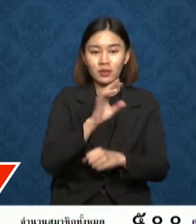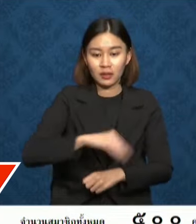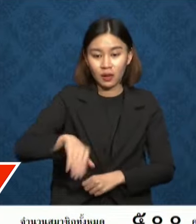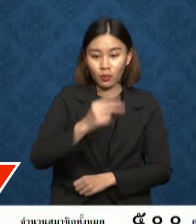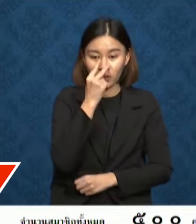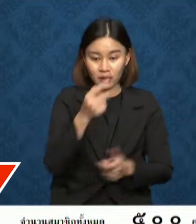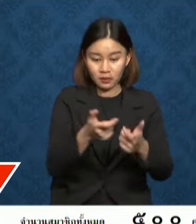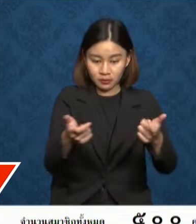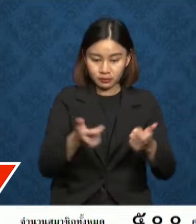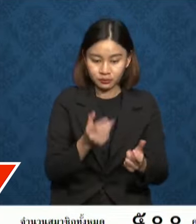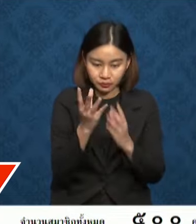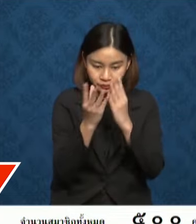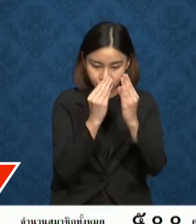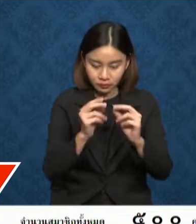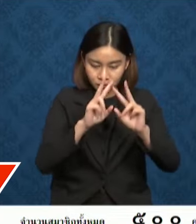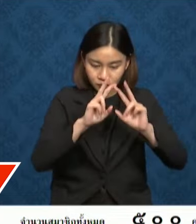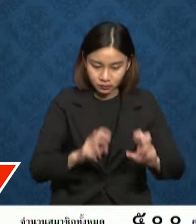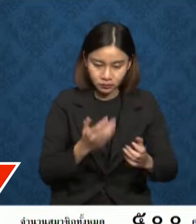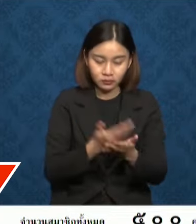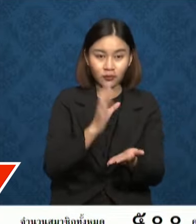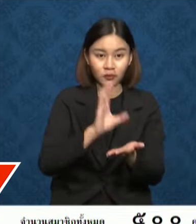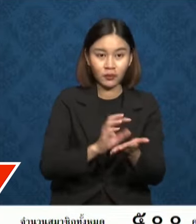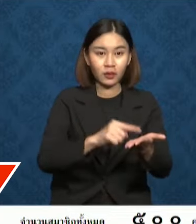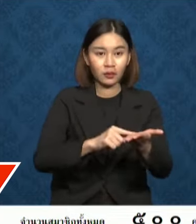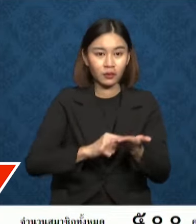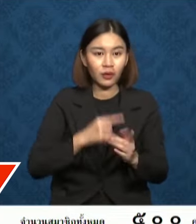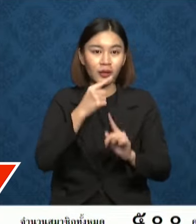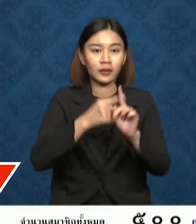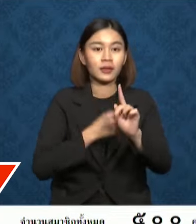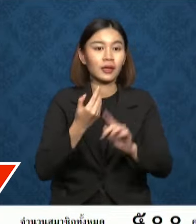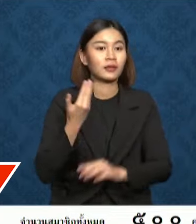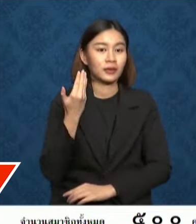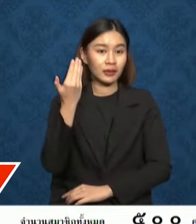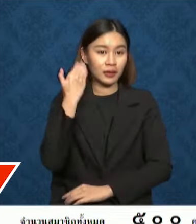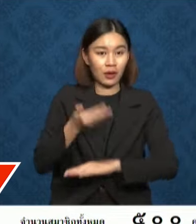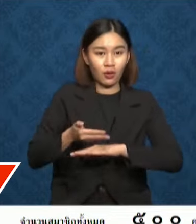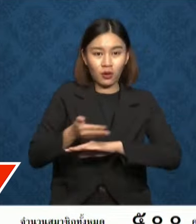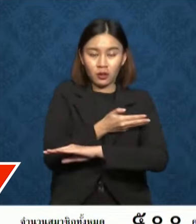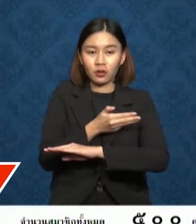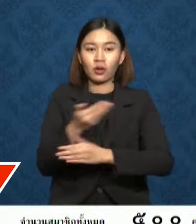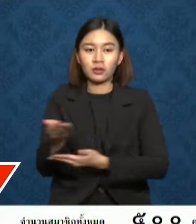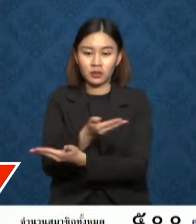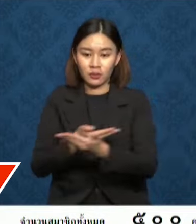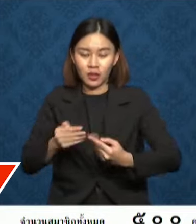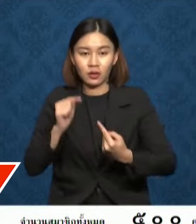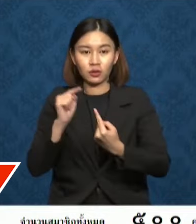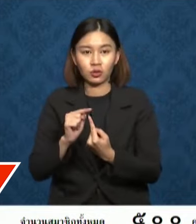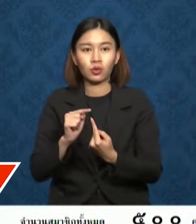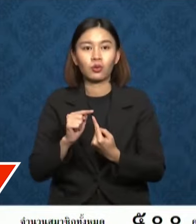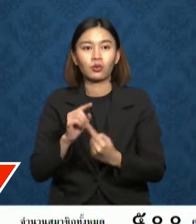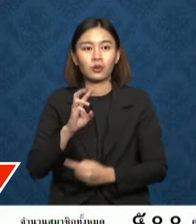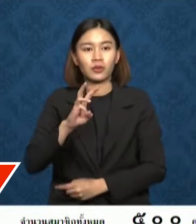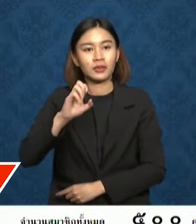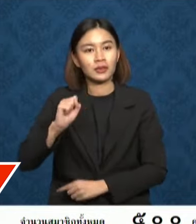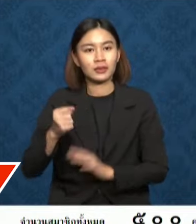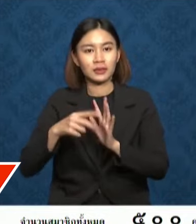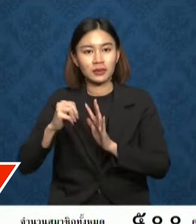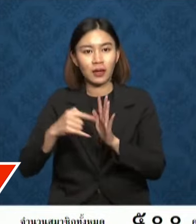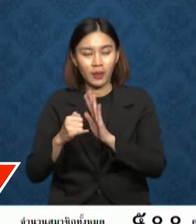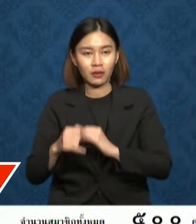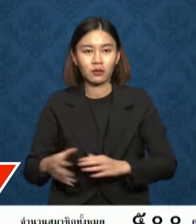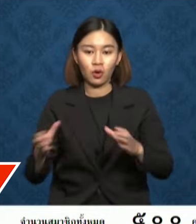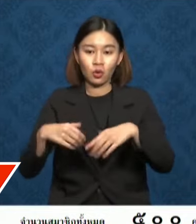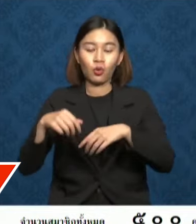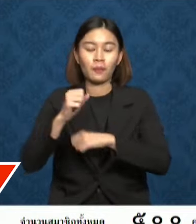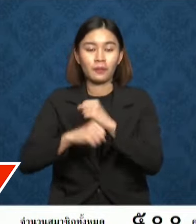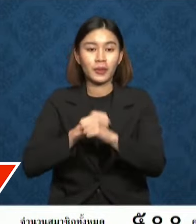เรรายงานศึษากจัทำง 6-7 ที่รายงเขสสภาษไปแล้เมเดนที่แล้ก่อนที่เราจะพิจนากนในชวศามันคณะทำงานงบ